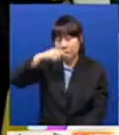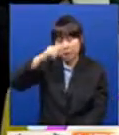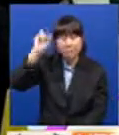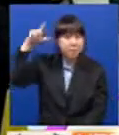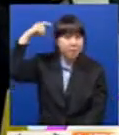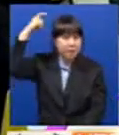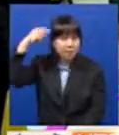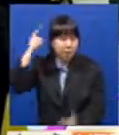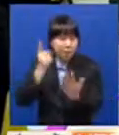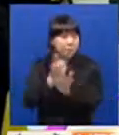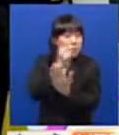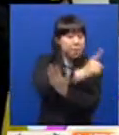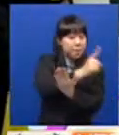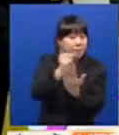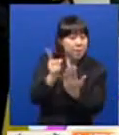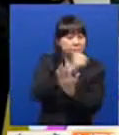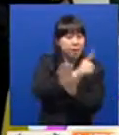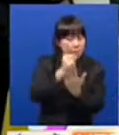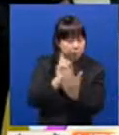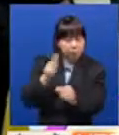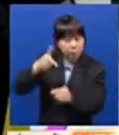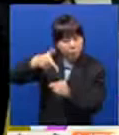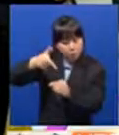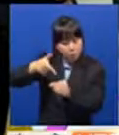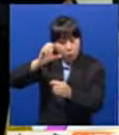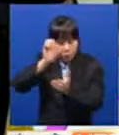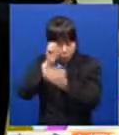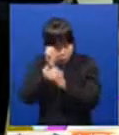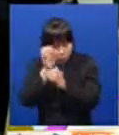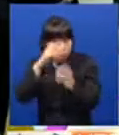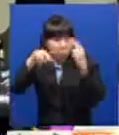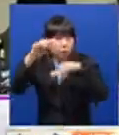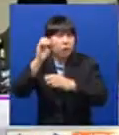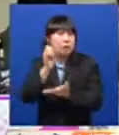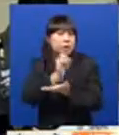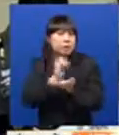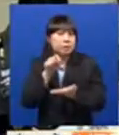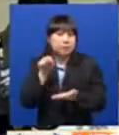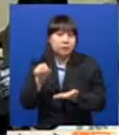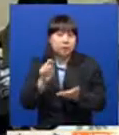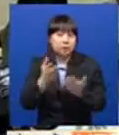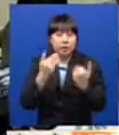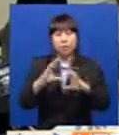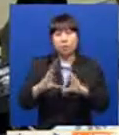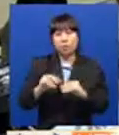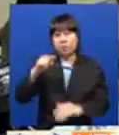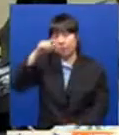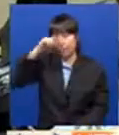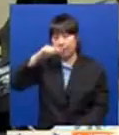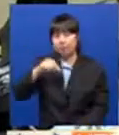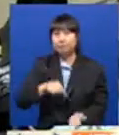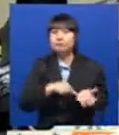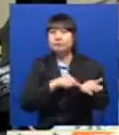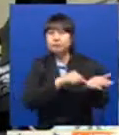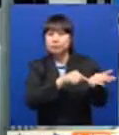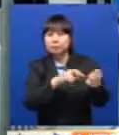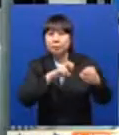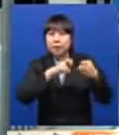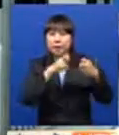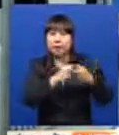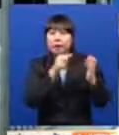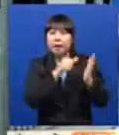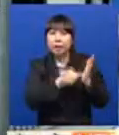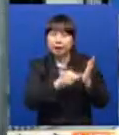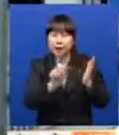ที่เดินทางไปมาระหว่างสองประเทศโดยที่ประชุมตัวแทนฝ่ายเนื้อหาเสนอแนวทางการแก้ไขปัญหาด้วยการ